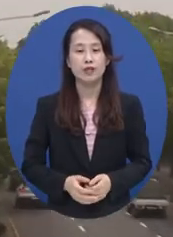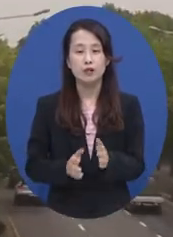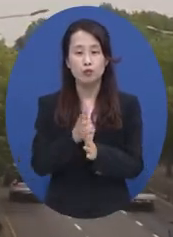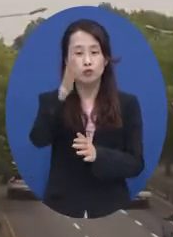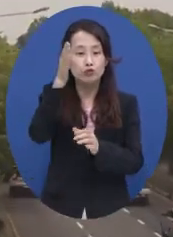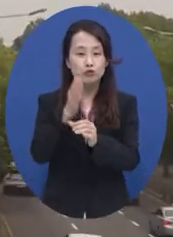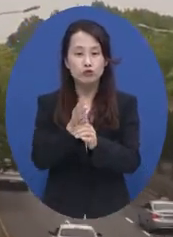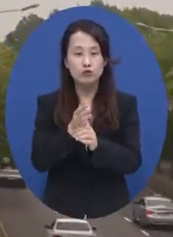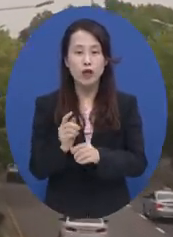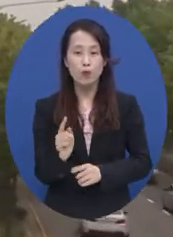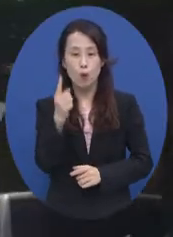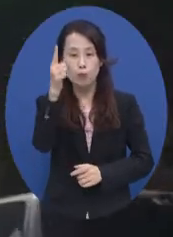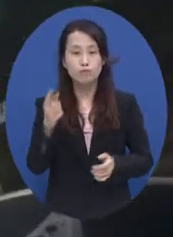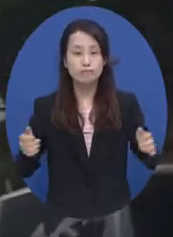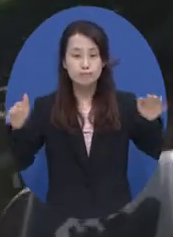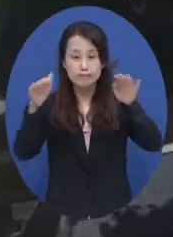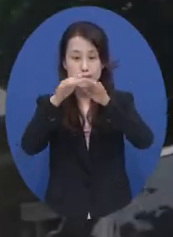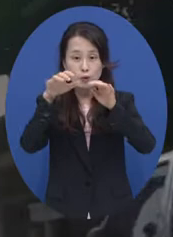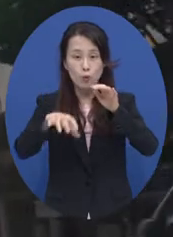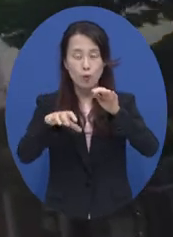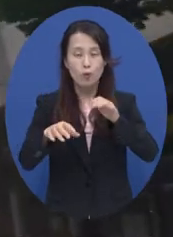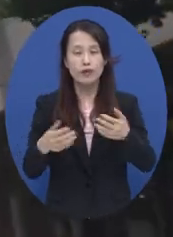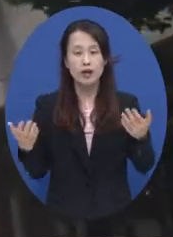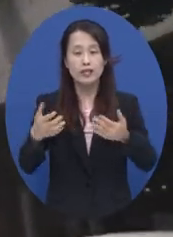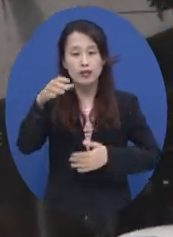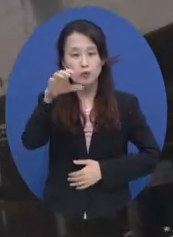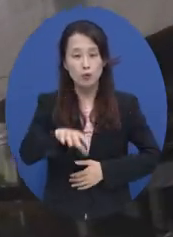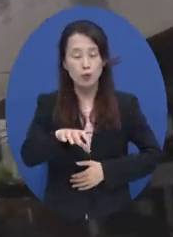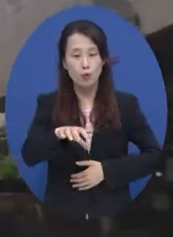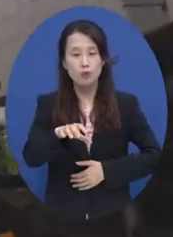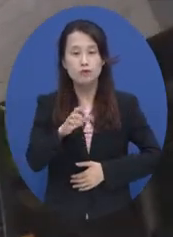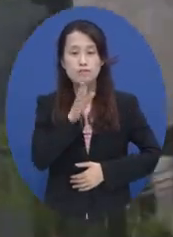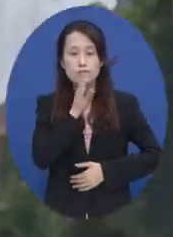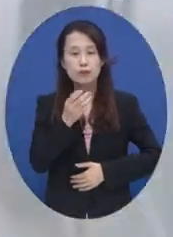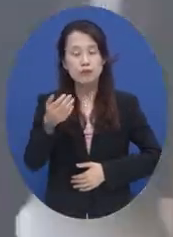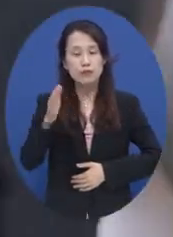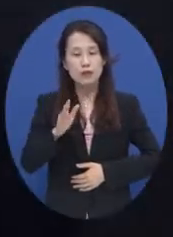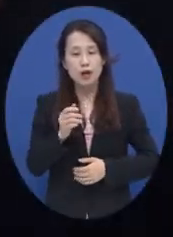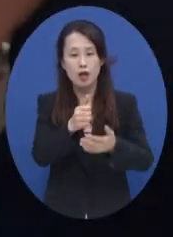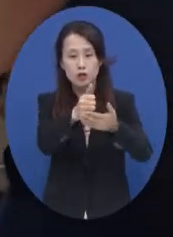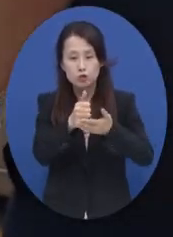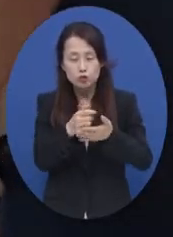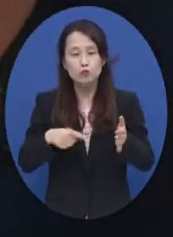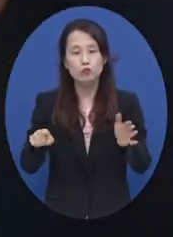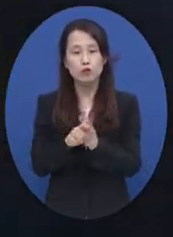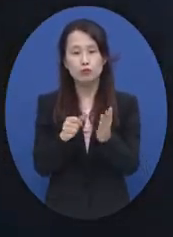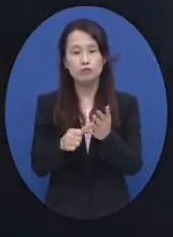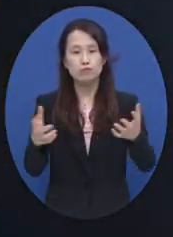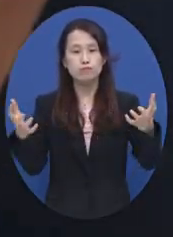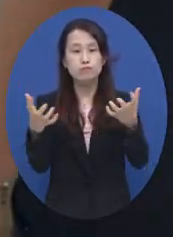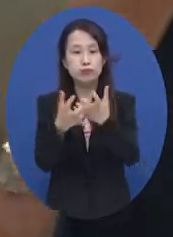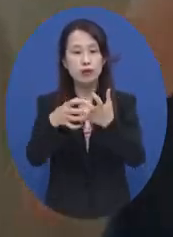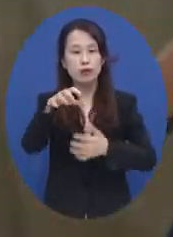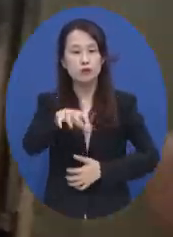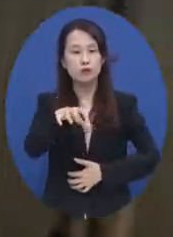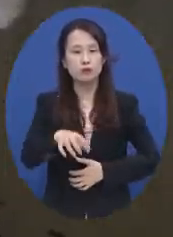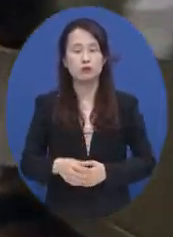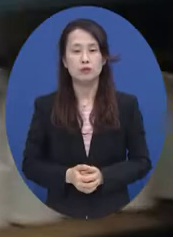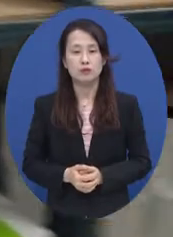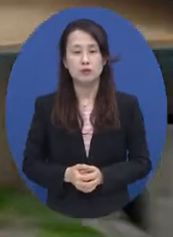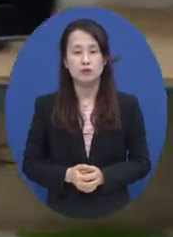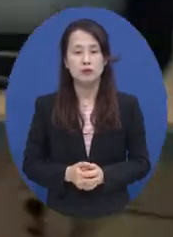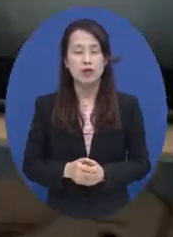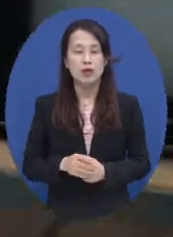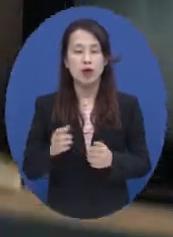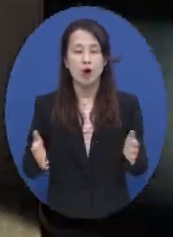도심 속에 위치한 고층 빌딩. 업무 시설인 오피스텔이지만 투숙객들을 위한 용품들로 가득 차 있습니다.